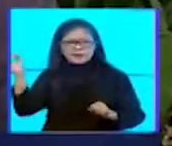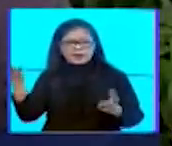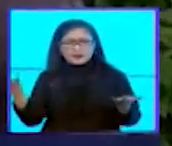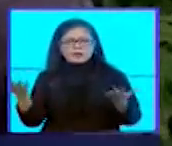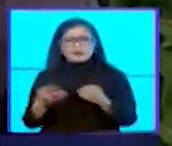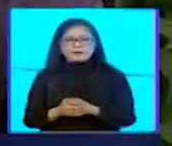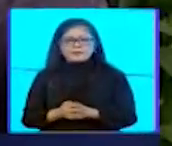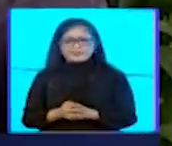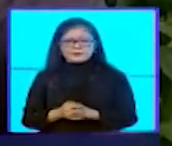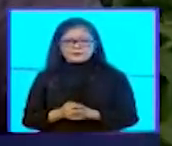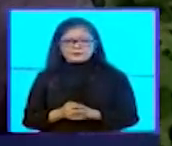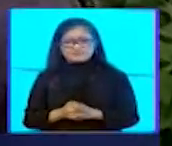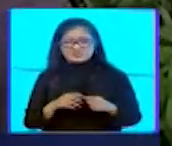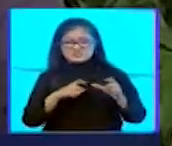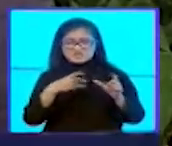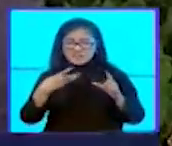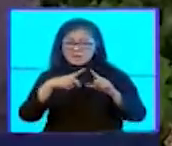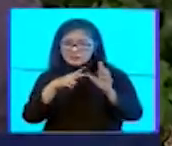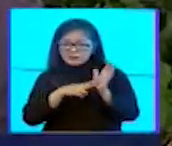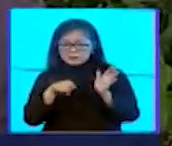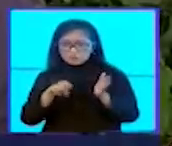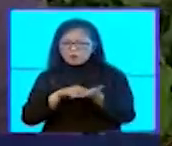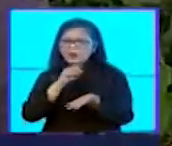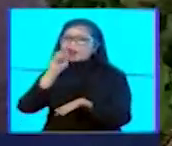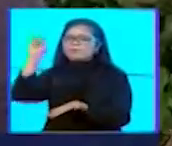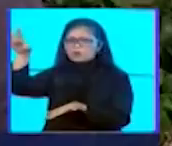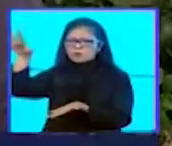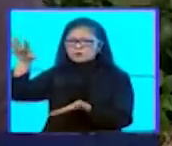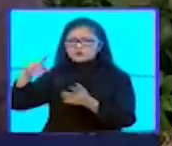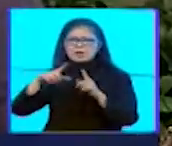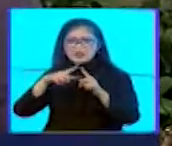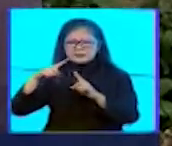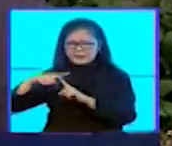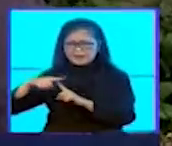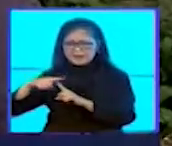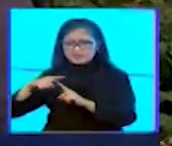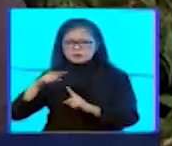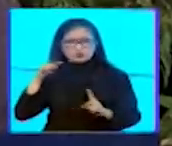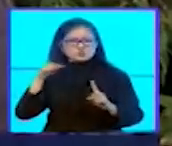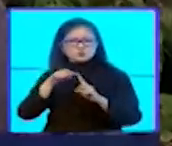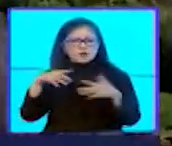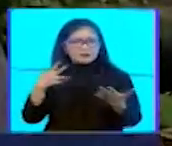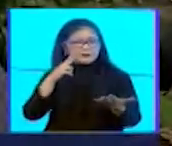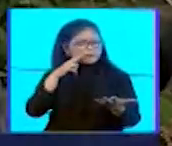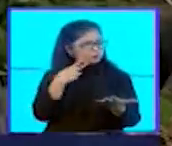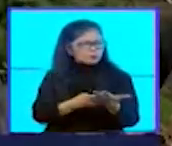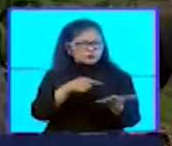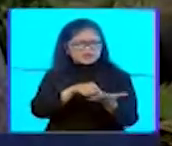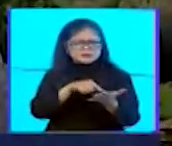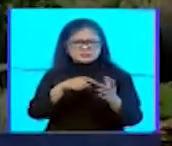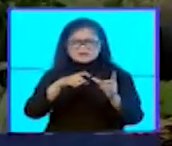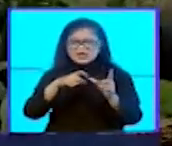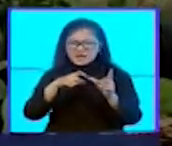dengan tegas Sean membuat laporan balik terhadap Ati untuk membuktikan bahwa Sean